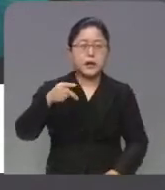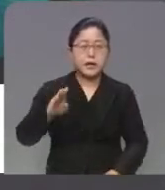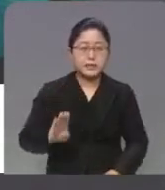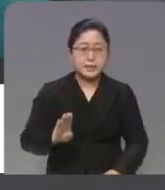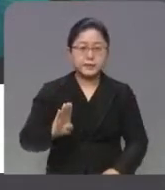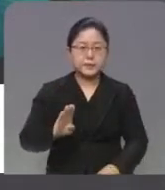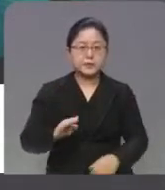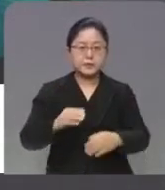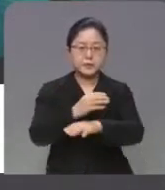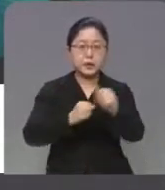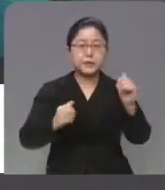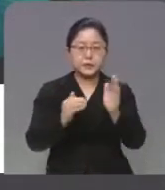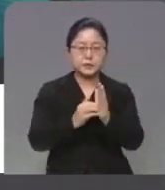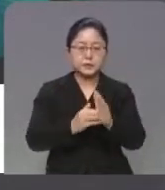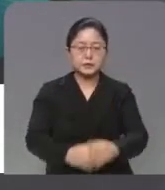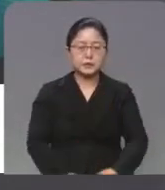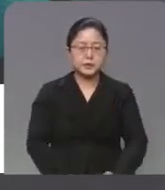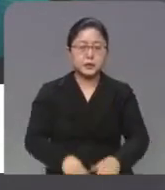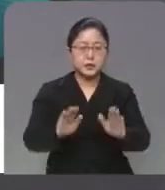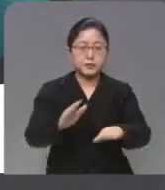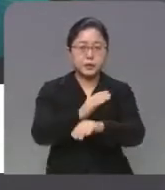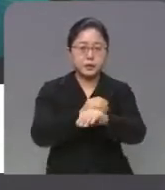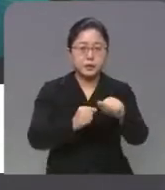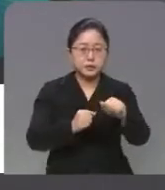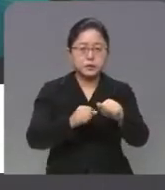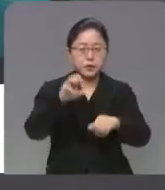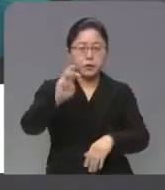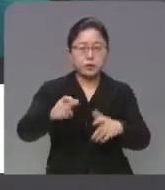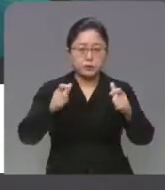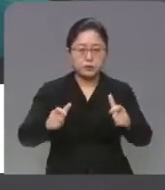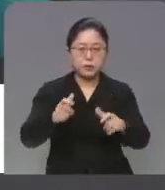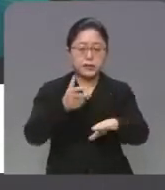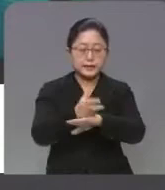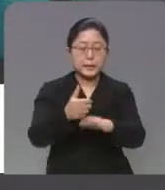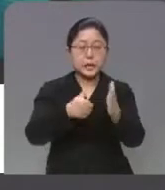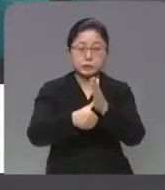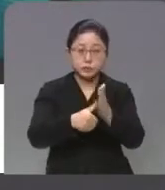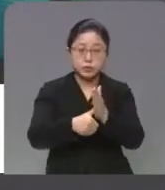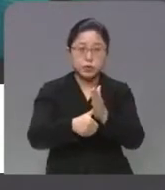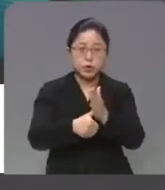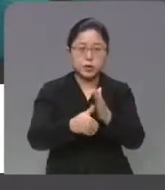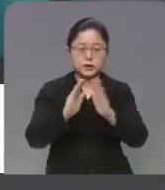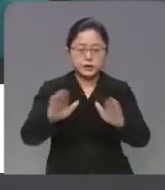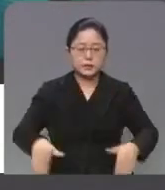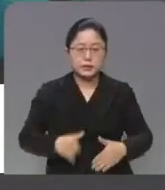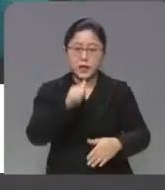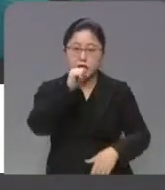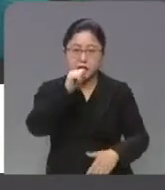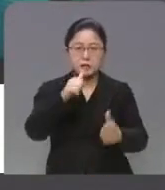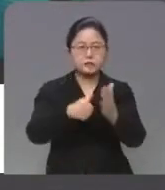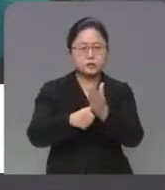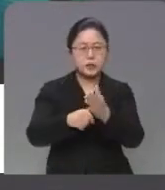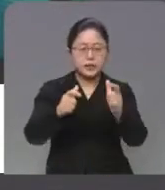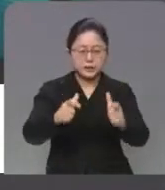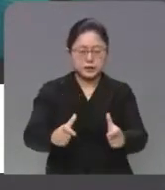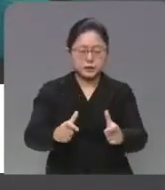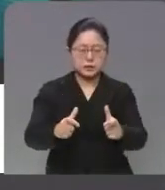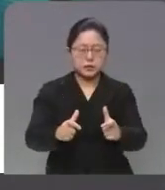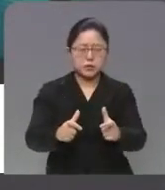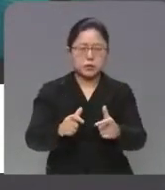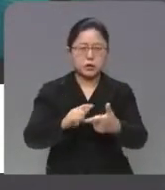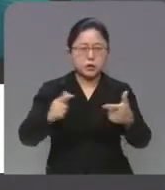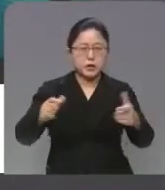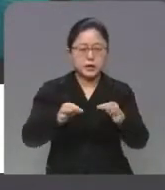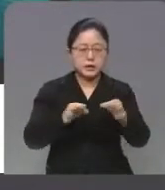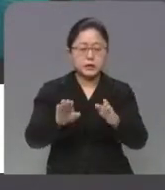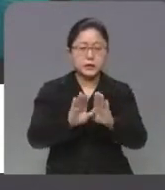이른바 RCEP이 체결됐습니다. 이번 협정에는 광주 지역의 자동차 부품과 전남 지역의 철강 등 지역 유력 업종이 시장